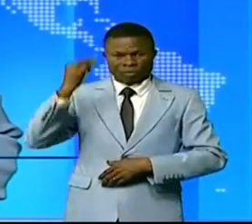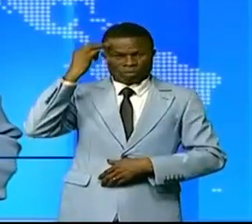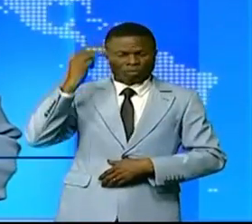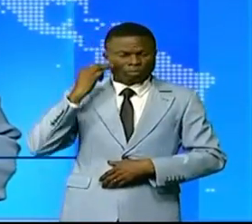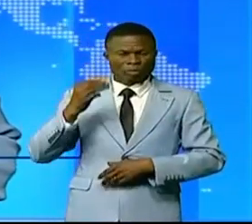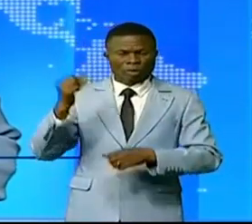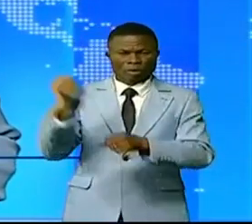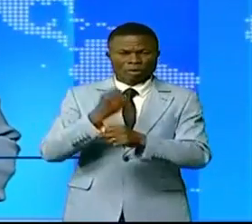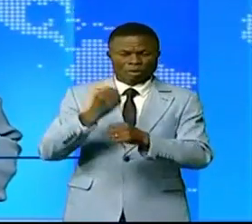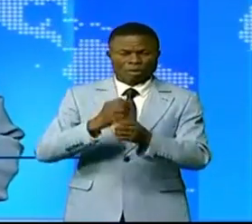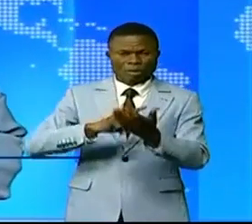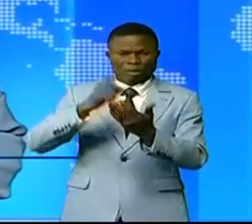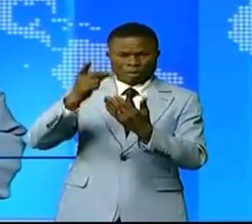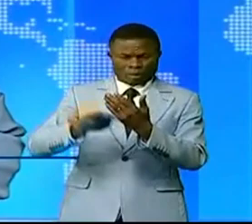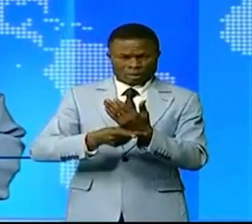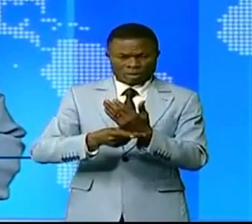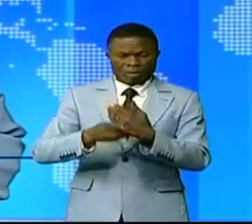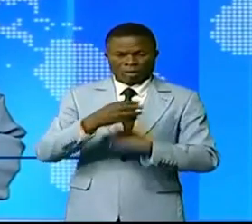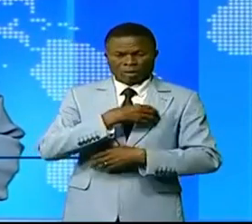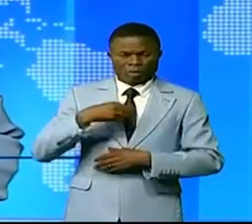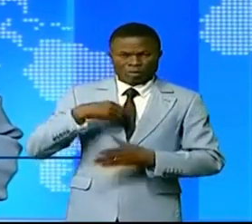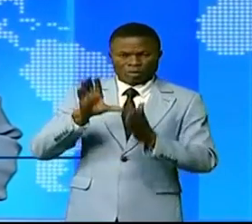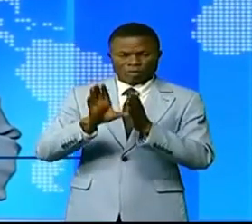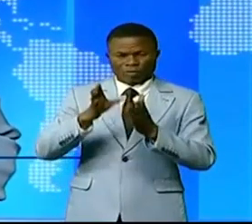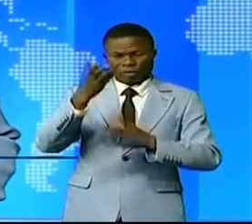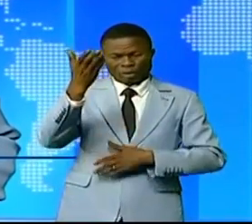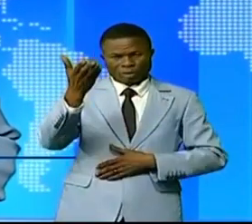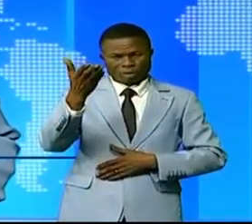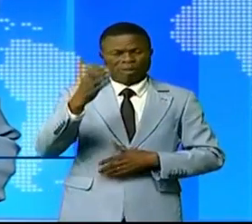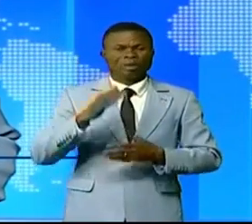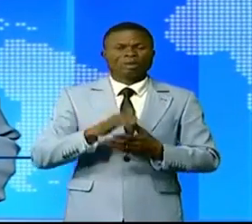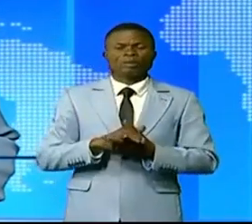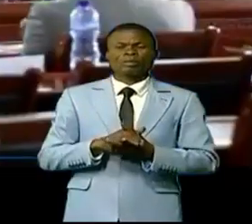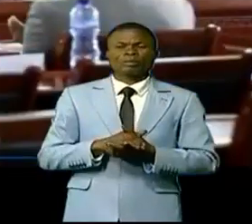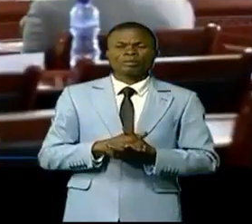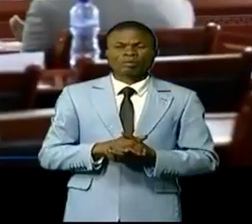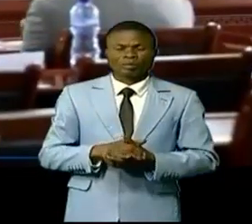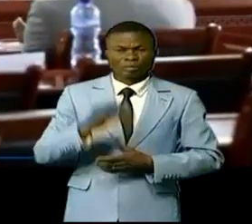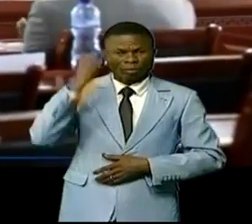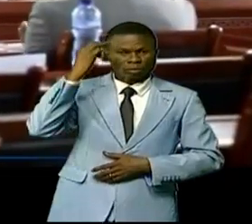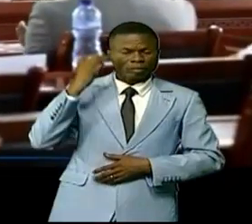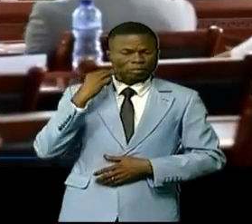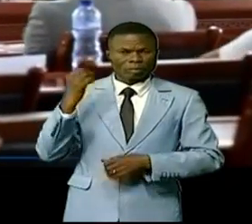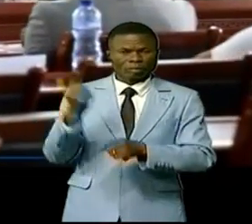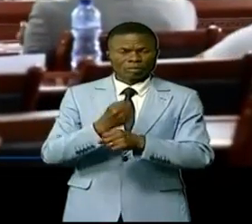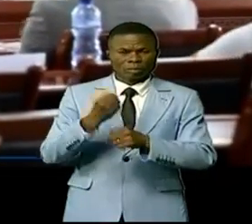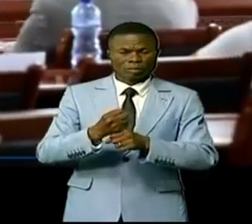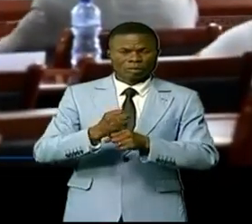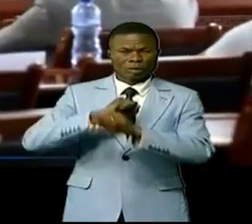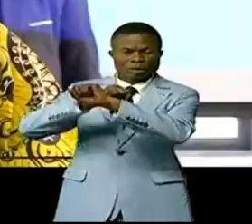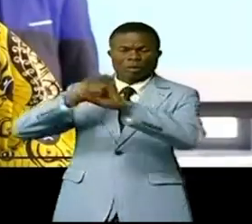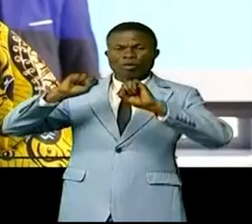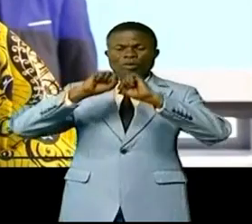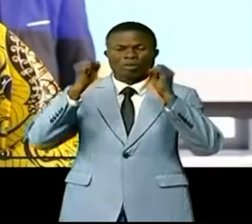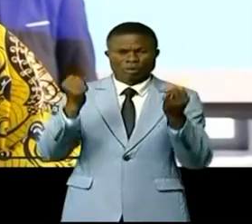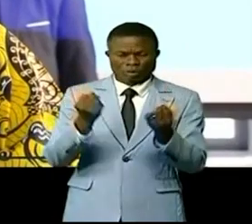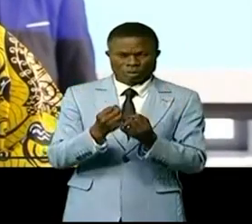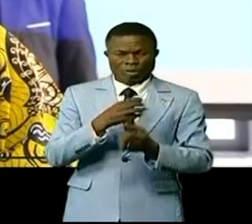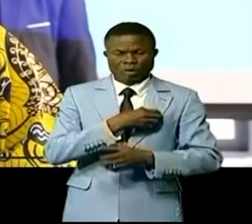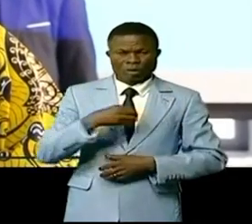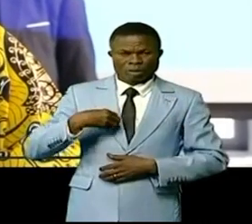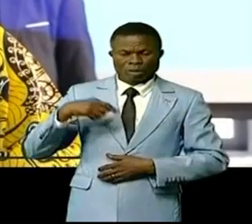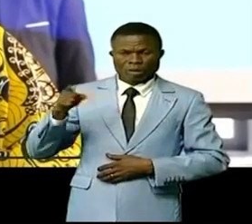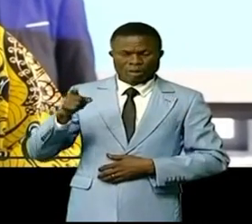l'Emploi, Claudine Ndouzi. Reportage Willy Atounakov. Le ministre de l'Emploi, Travail et Prévention sociale, Claudine Ndouzi Moikembe,